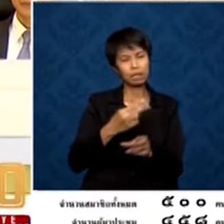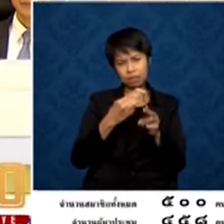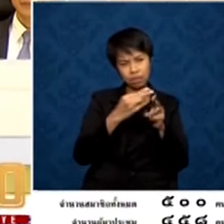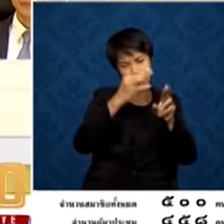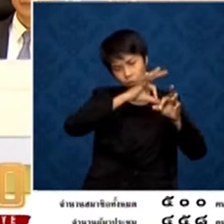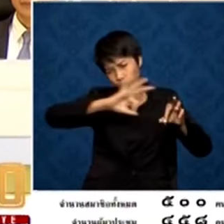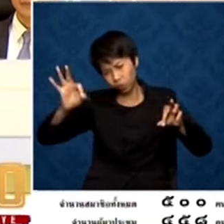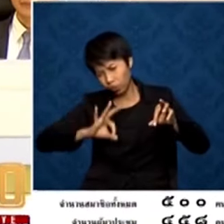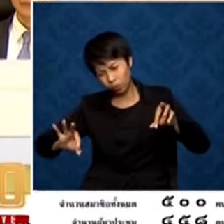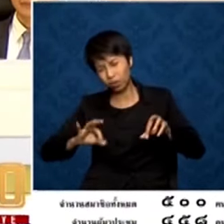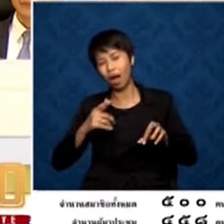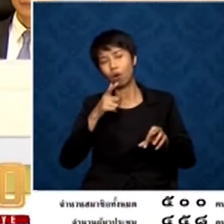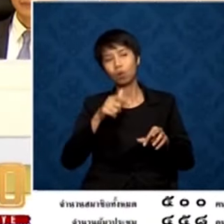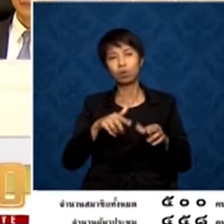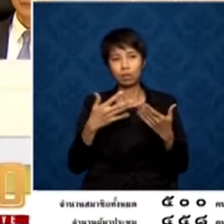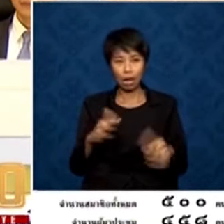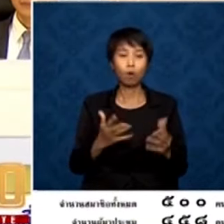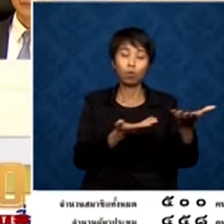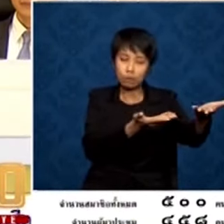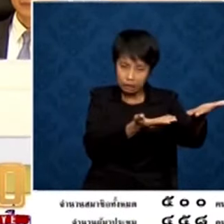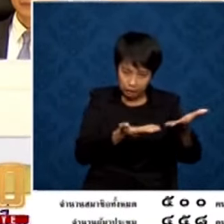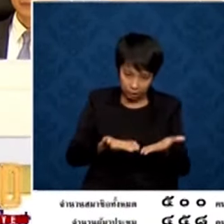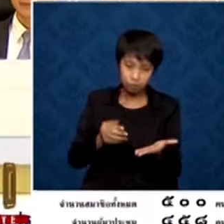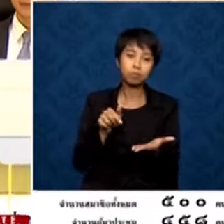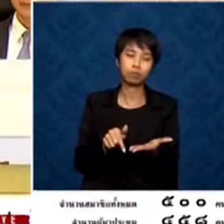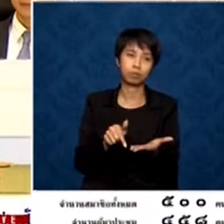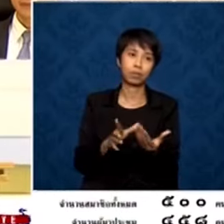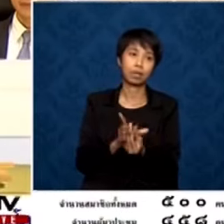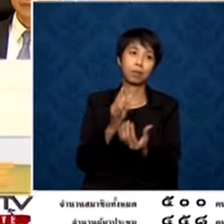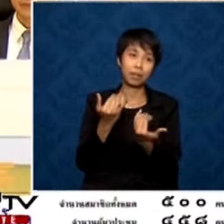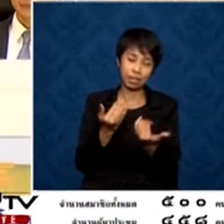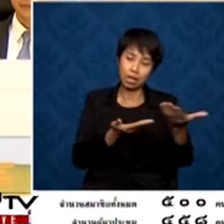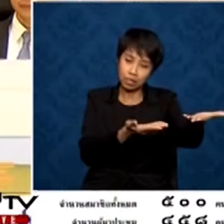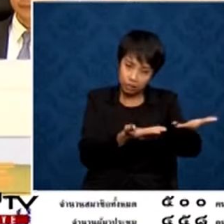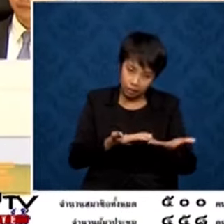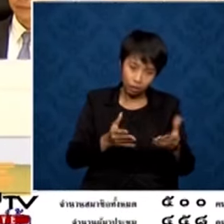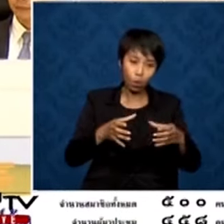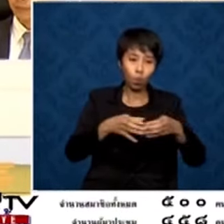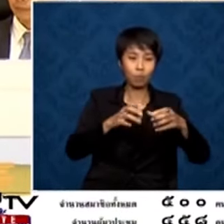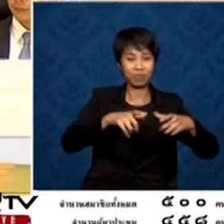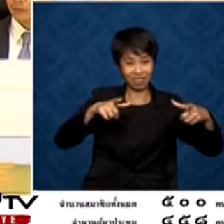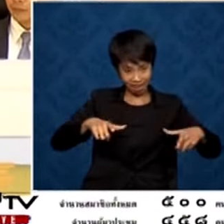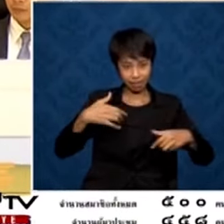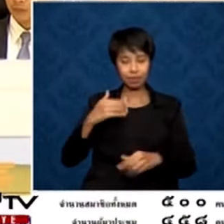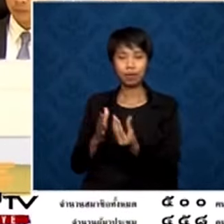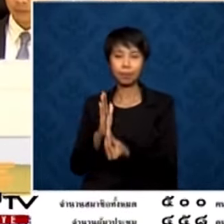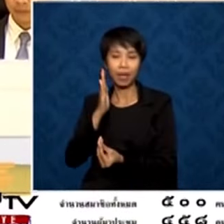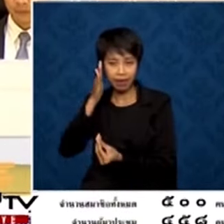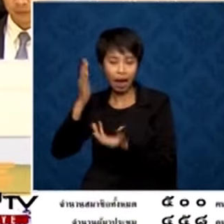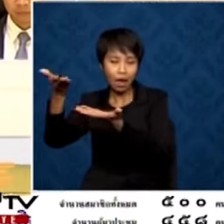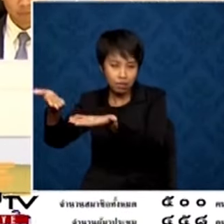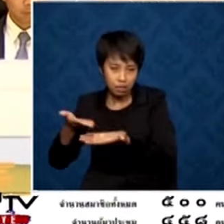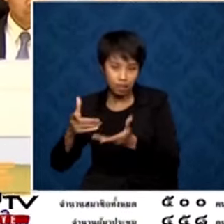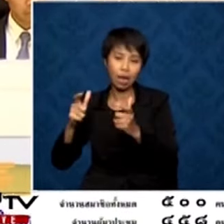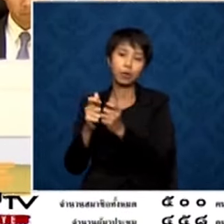แล้วก็ยืนว่าจะเกิดประโยชน์แล้วก็สร้างรายได้มหาศาลแต่ผลกระทบการเยียวยาทางสังคมคุณจิรพันธ์อ้างราย